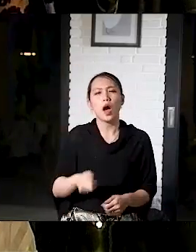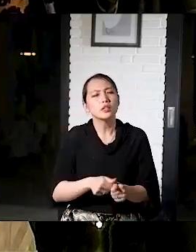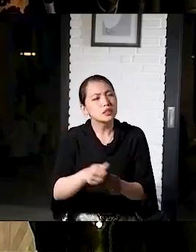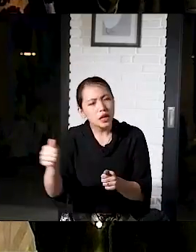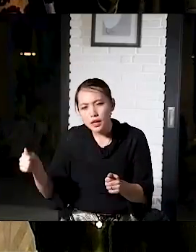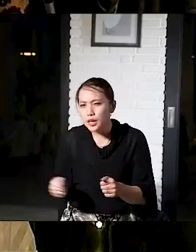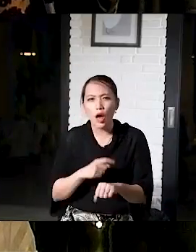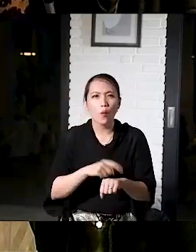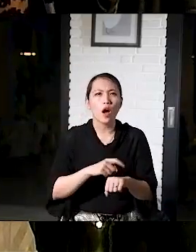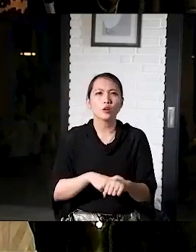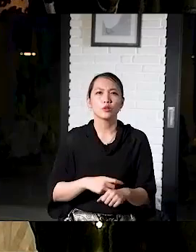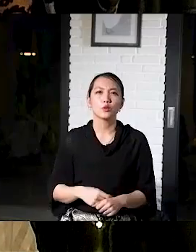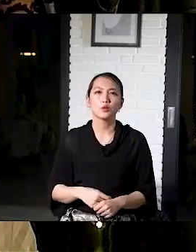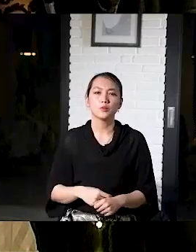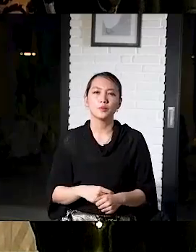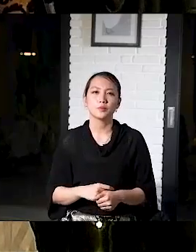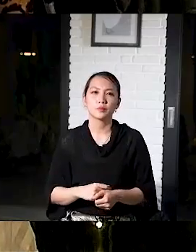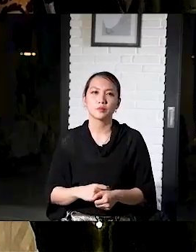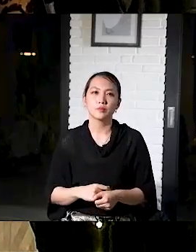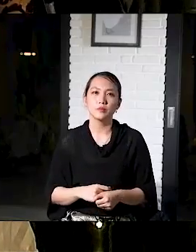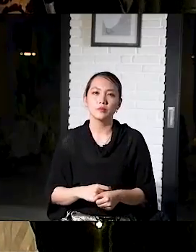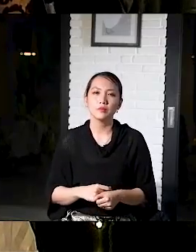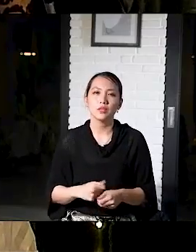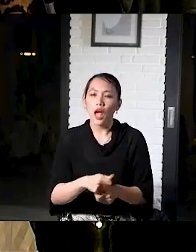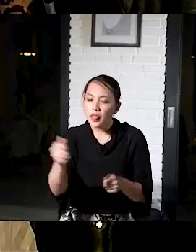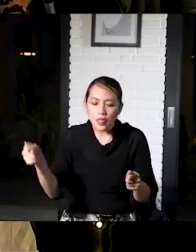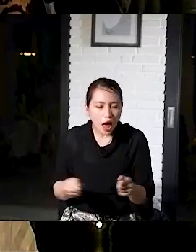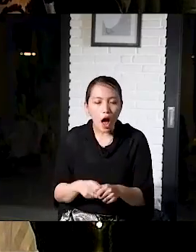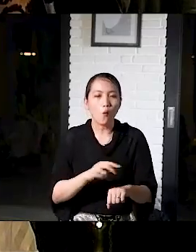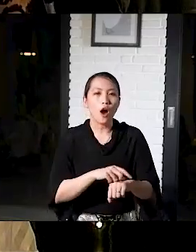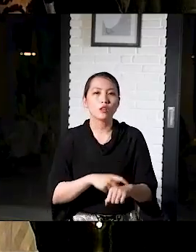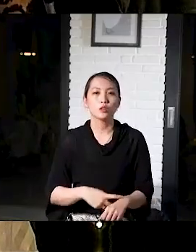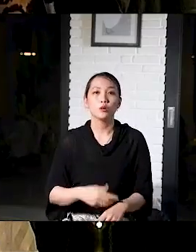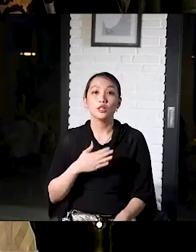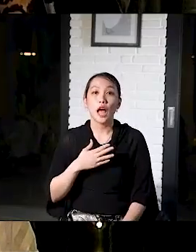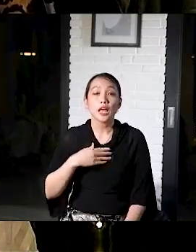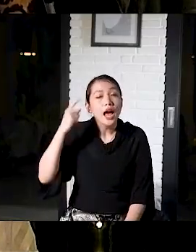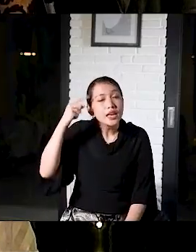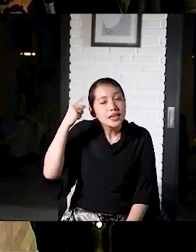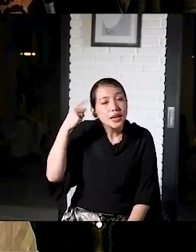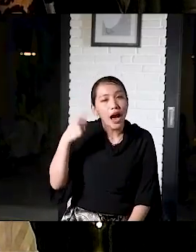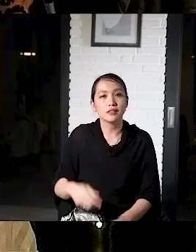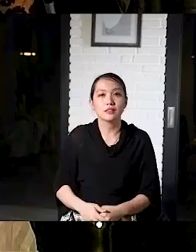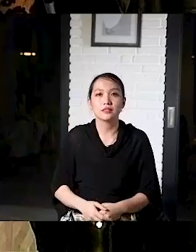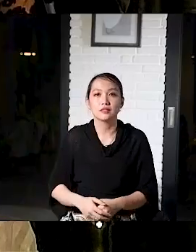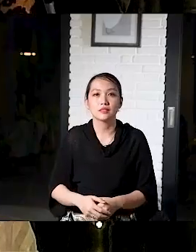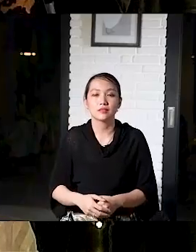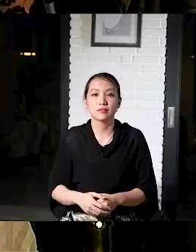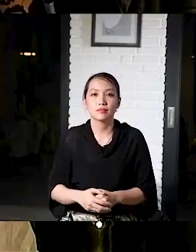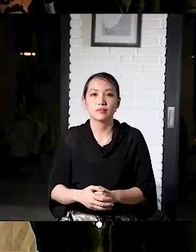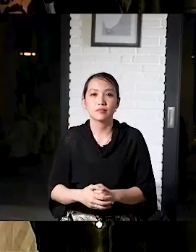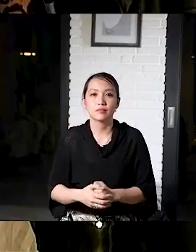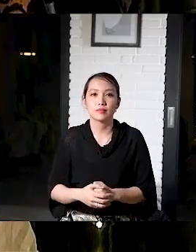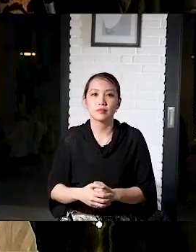mujizat, saya lihat, saya pandang kembali. Setiap kali saya diingatkan itu dengan lagu itu, saya tertransportasi kembali secara mental